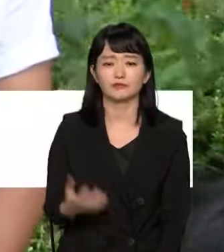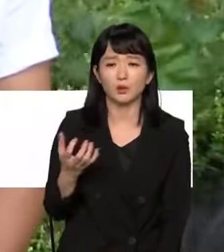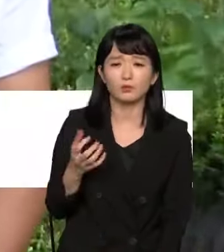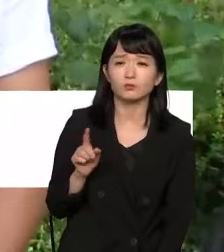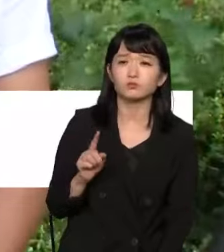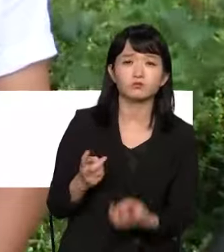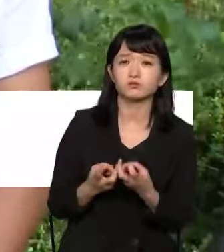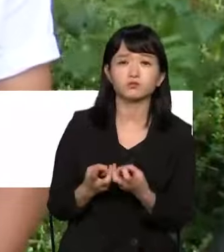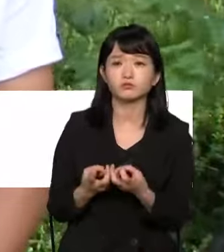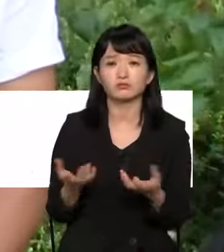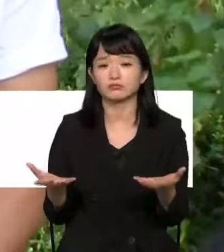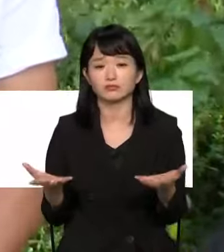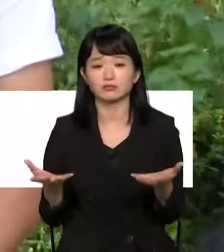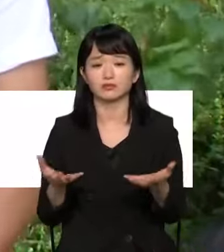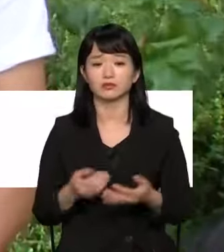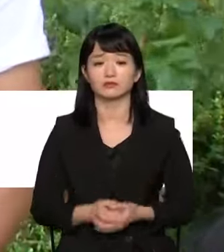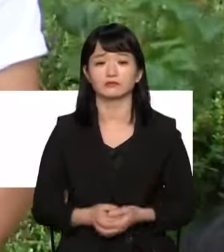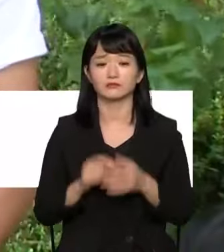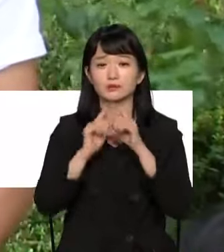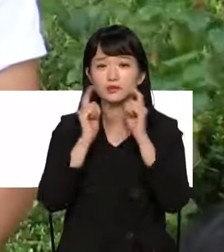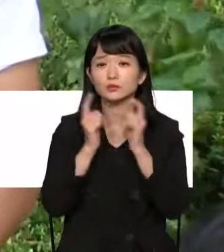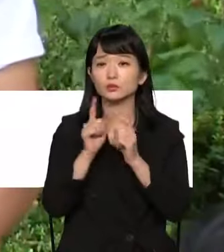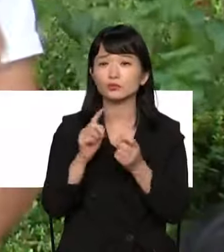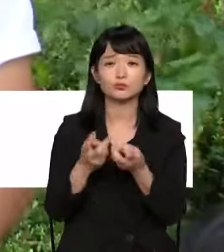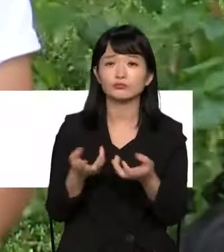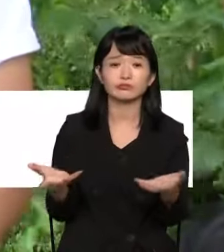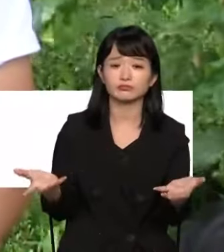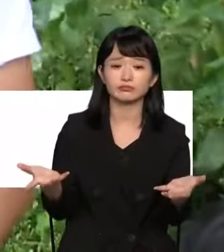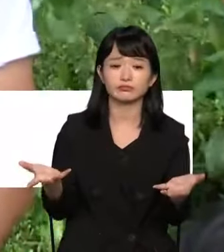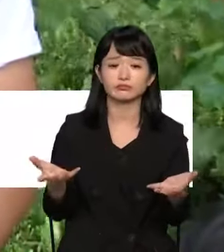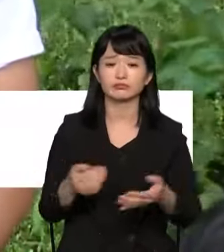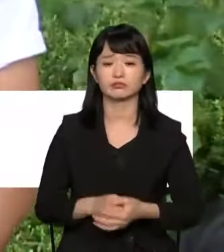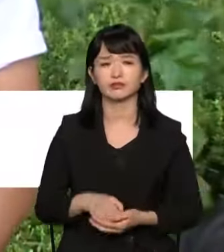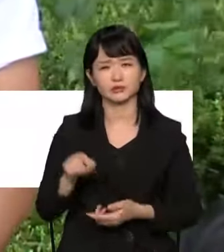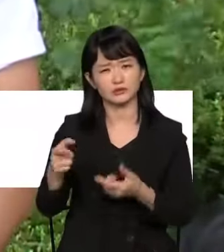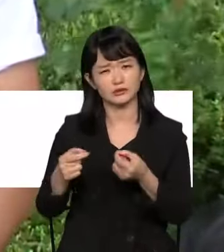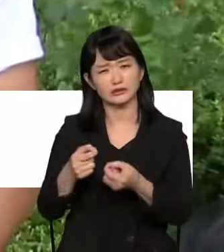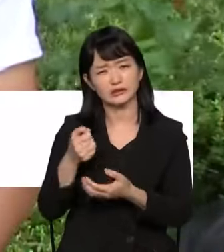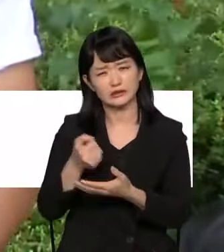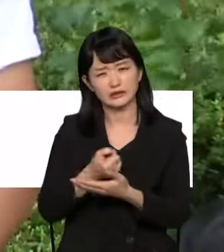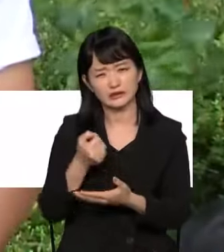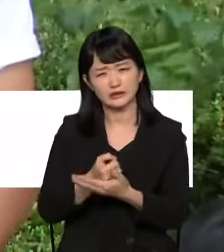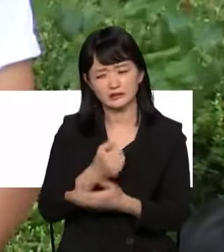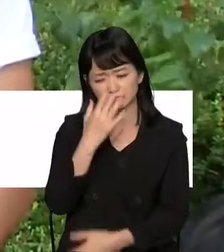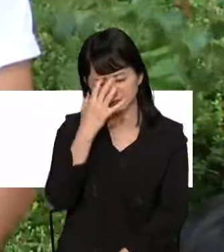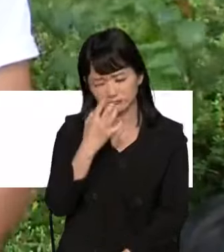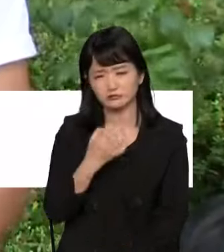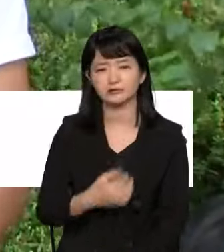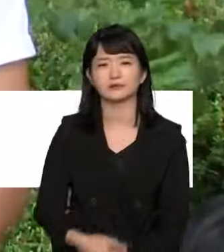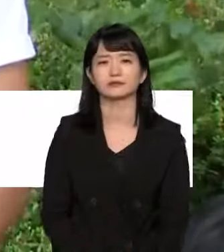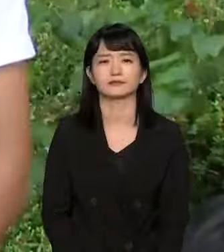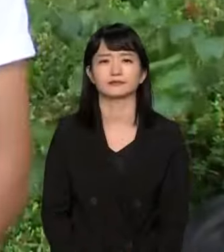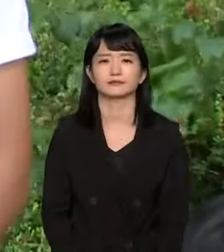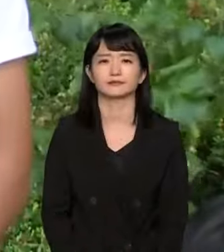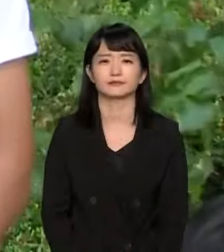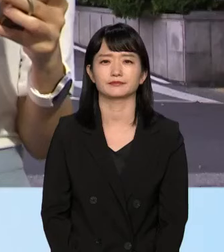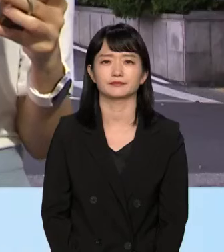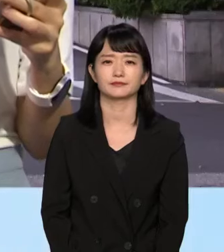뭘 할 수 있는게 없으니까 개인적으로 좀 그런 부분이 좀 많이 안 담을 것 같아요